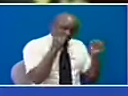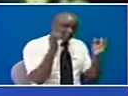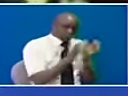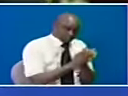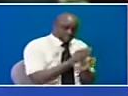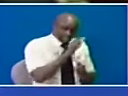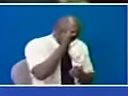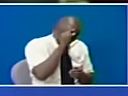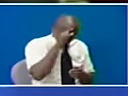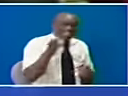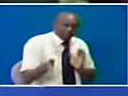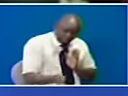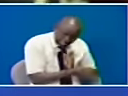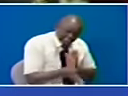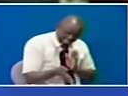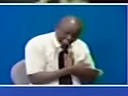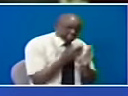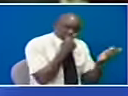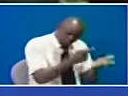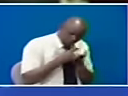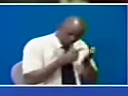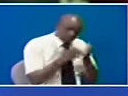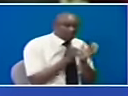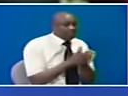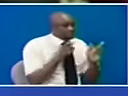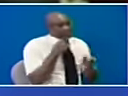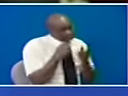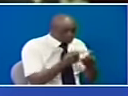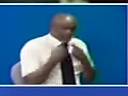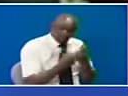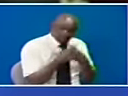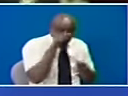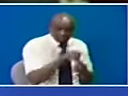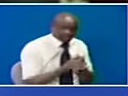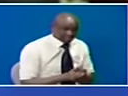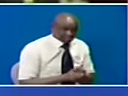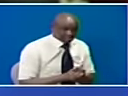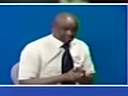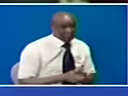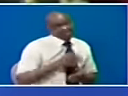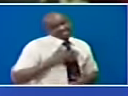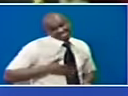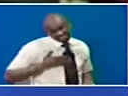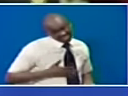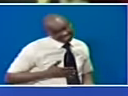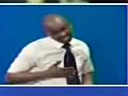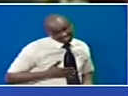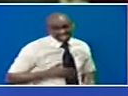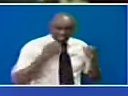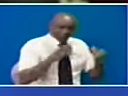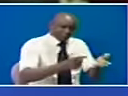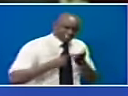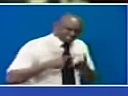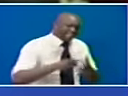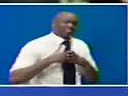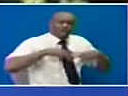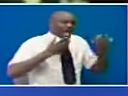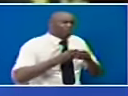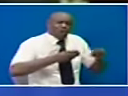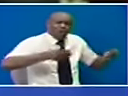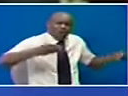saa 6 ya usiku wakijana na watu wa kanisa wakijaribu kuzungumzia swala hili. Jameni, hata kama ni mazungumzo mtazungumza